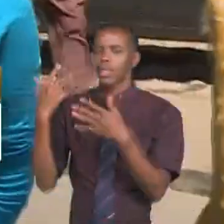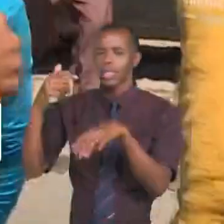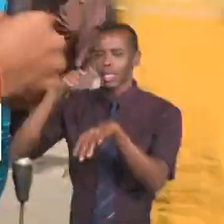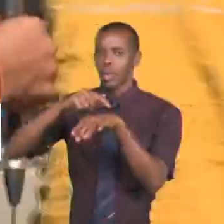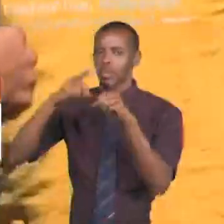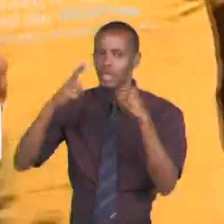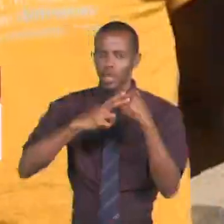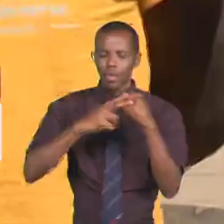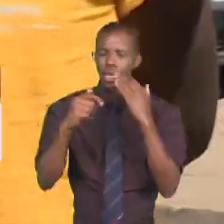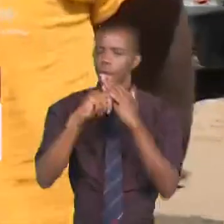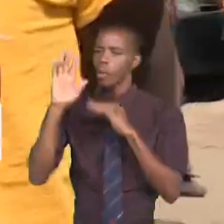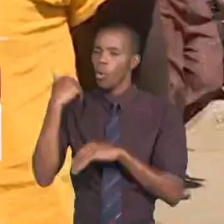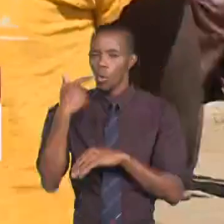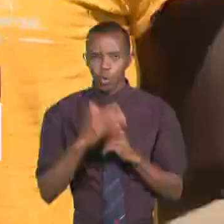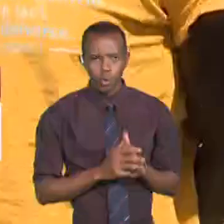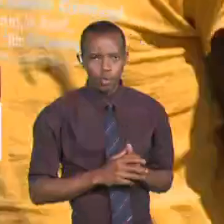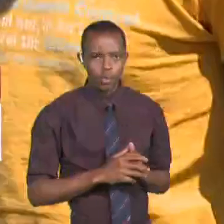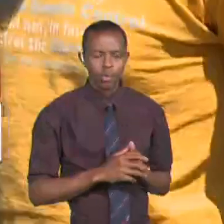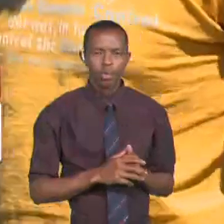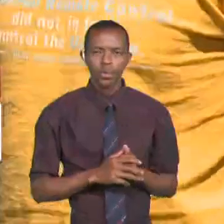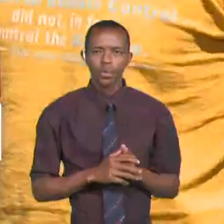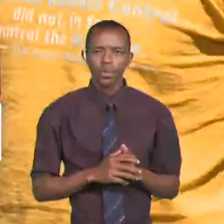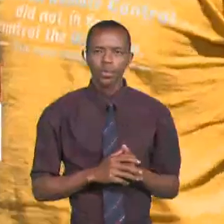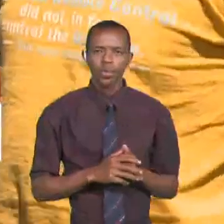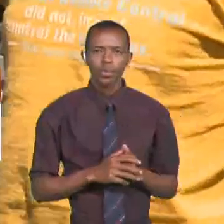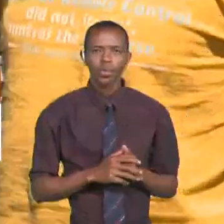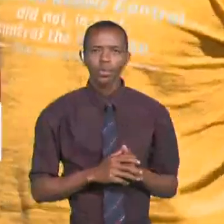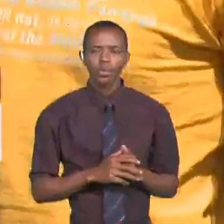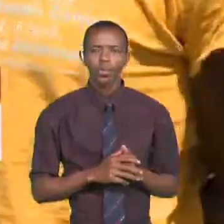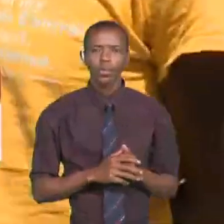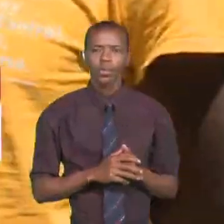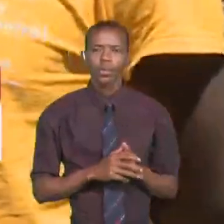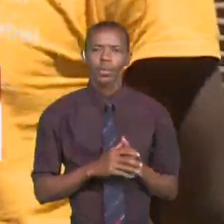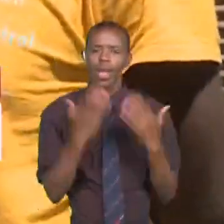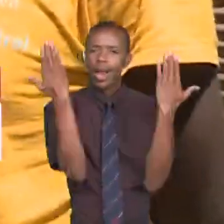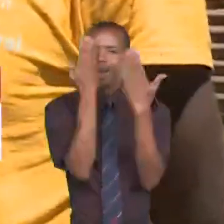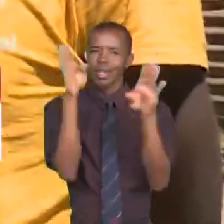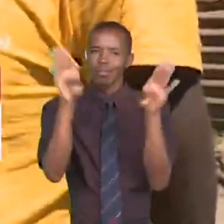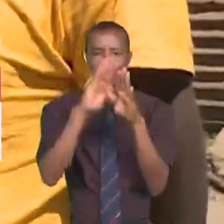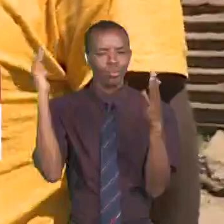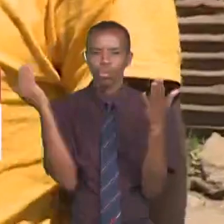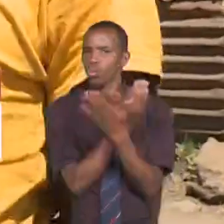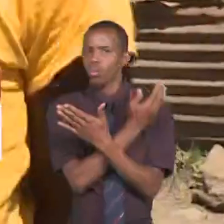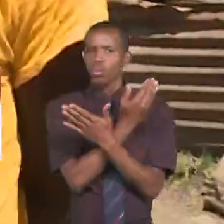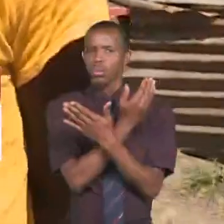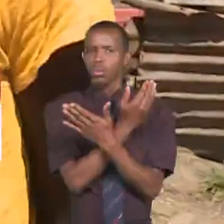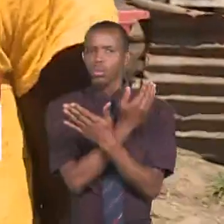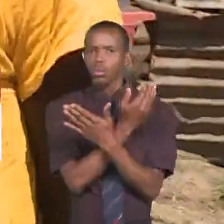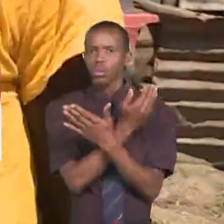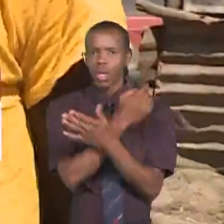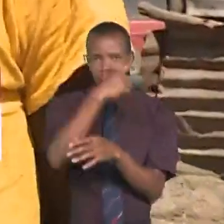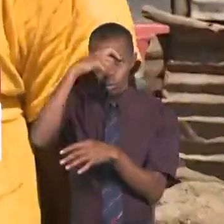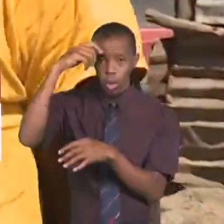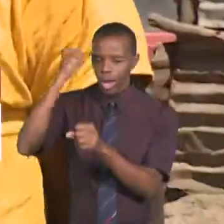unasema vipi? Unajulikana kama nani dadi? Mimi naitwa Bwad. Niambie kwamba kafi kwanza nafaa toa. Alafu jua kali